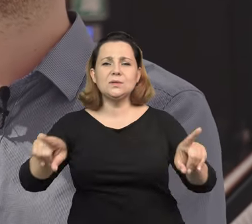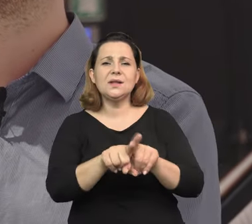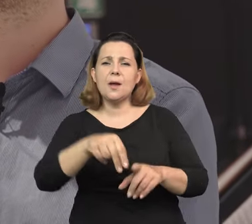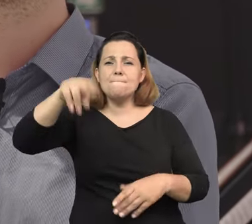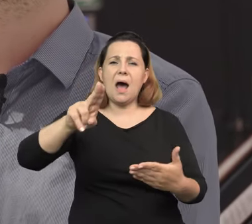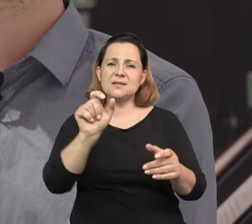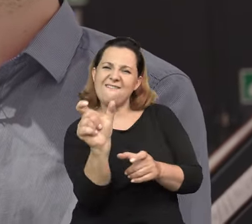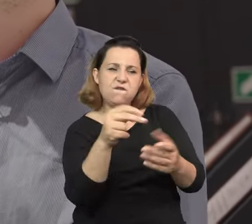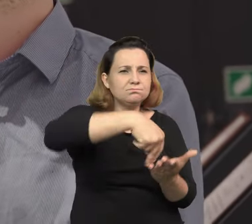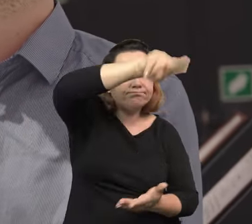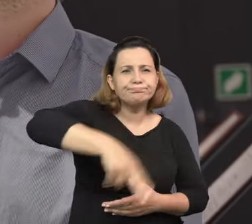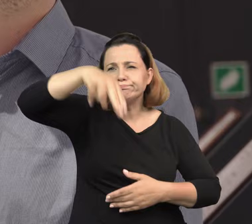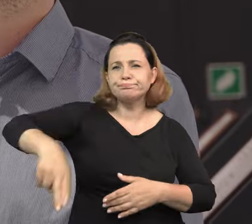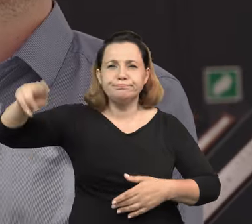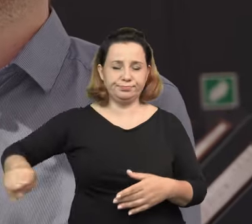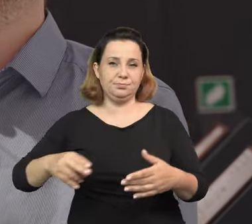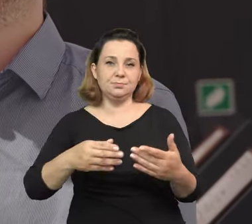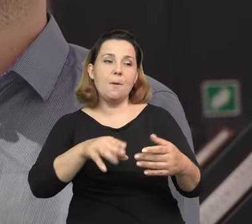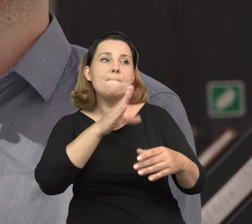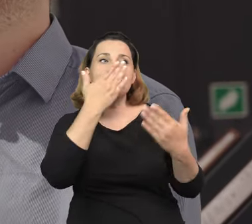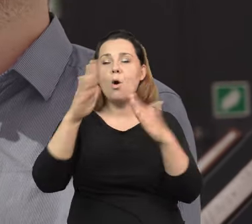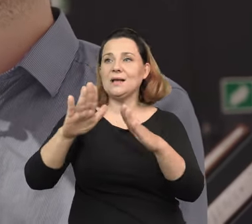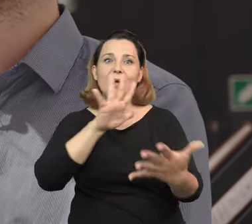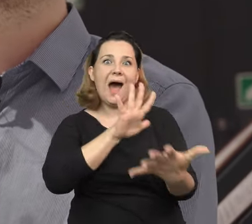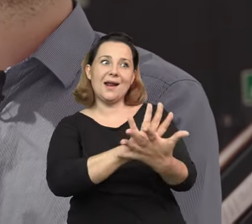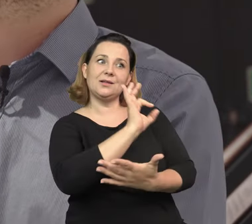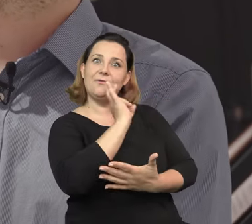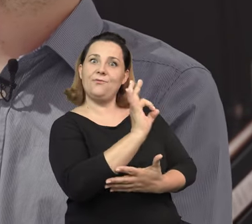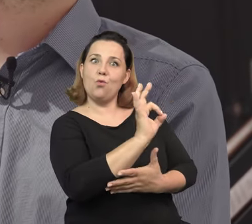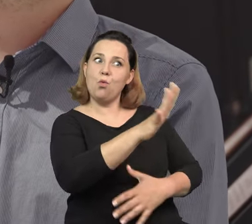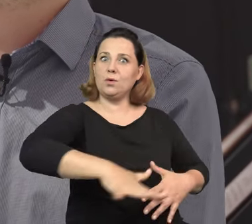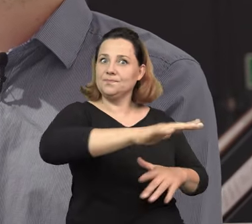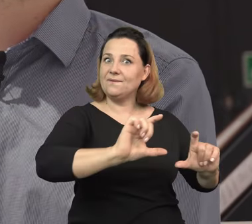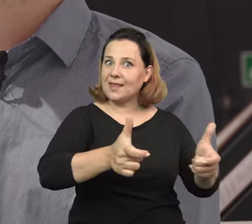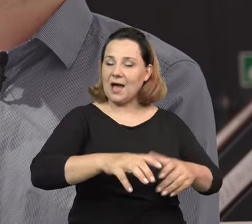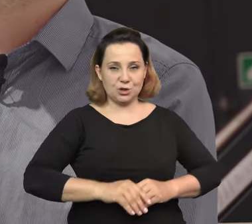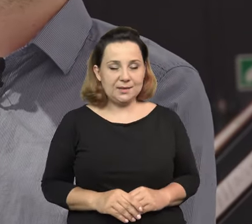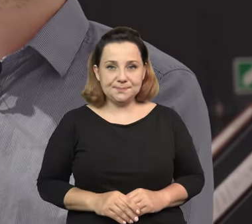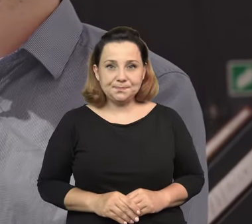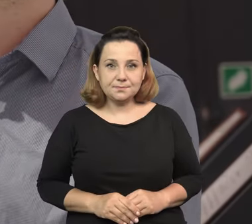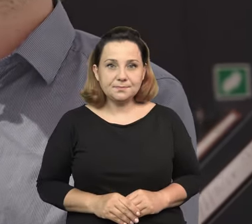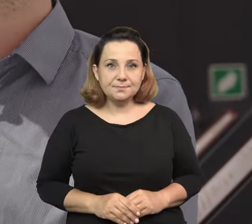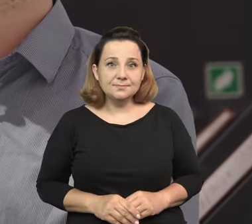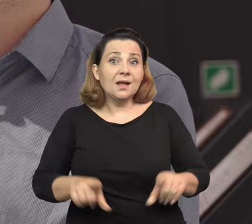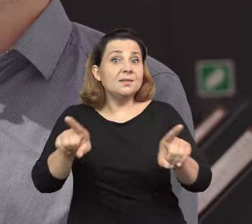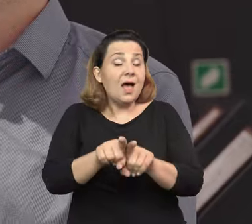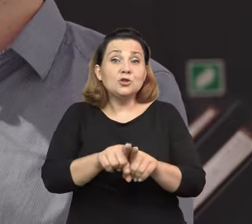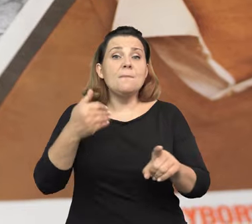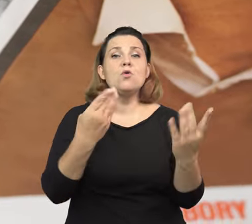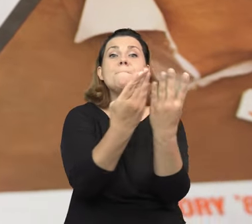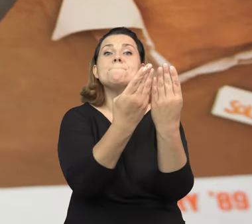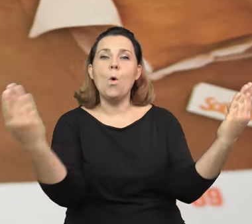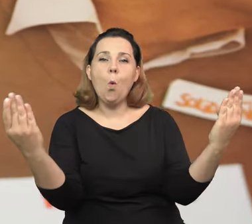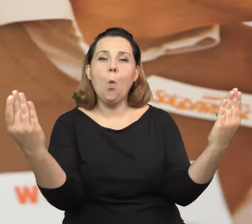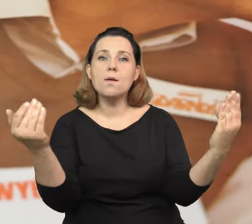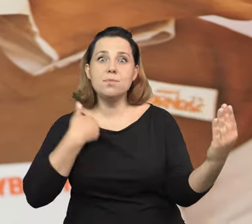takim maźnięciem grubym pędzla, oddając pewnego ducha, który się wtedy dział, przetwarzając to, co się też pisało wtedy na